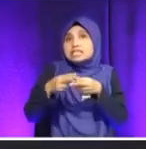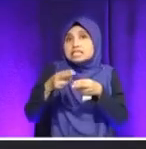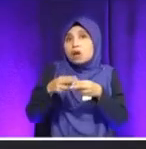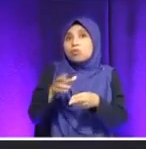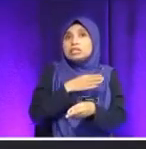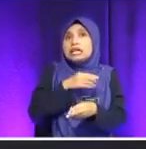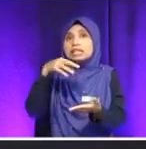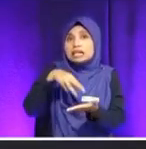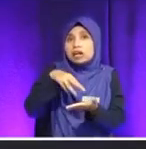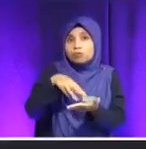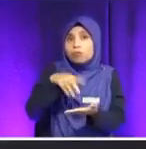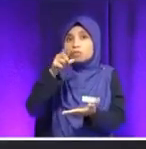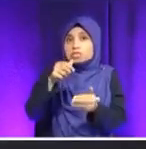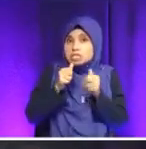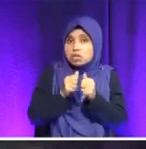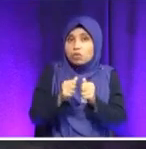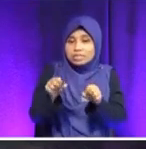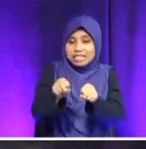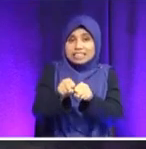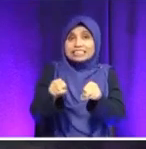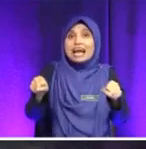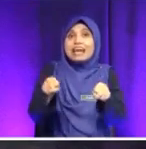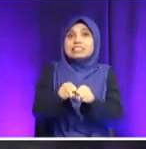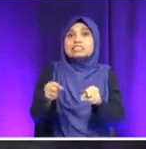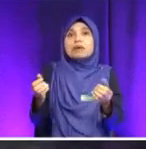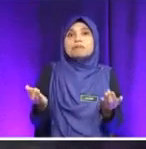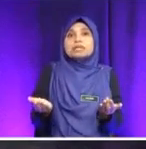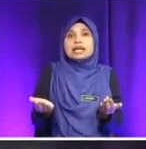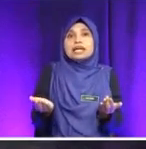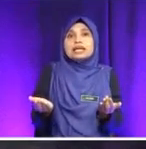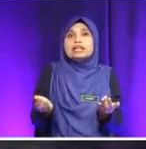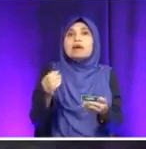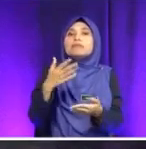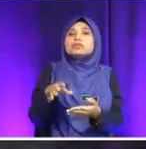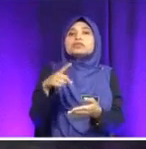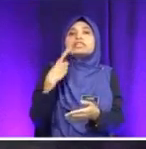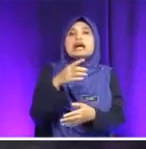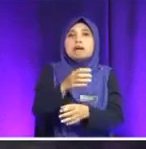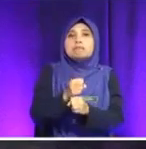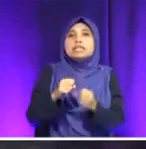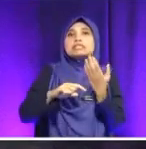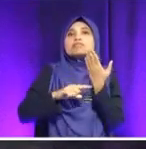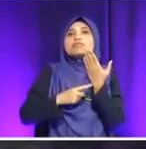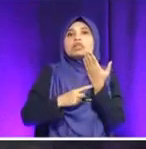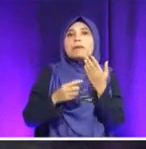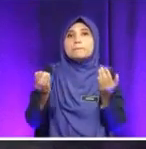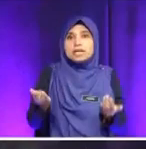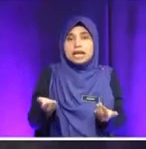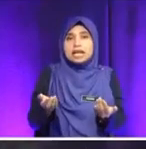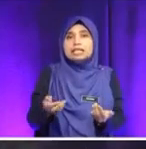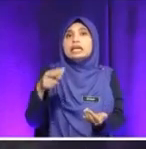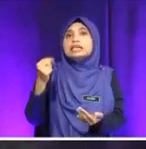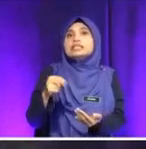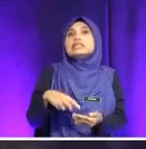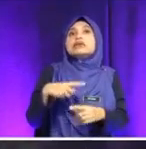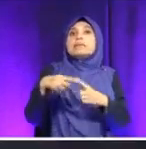mesti mengikut saiz pinggan. Bila tu pinggan letak mana, cikgu? Pinggan kita ambil semula lah. Ambil semula. Simpan. Okey. Okay, sebab nanti bila kita